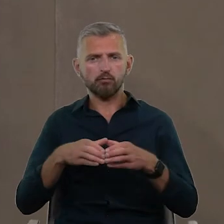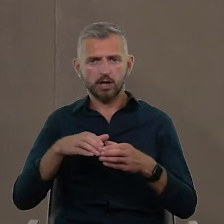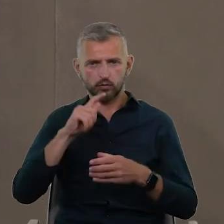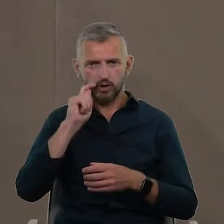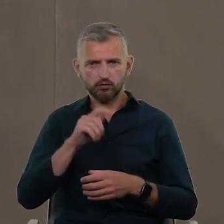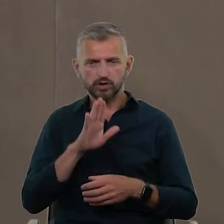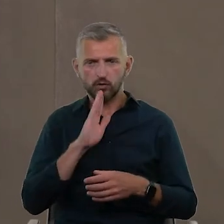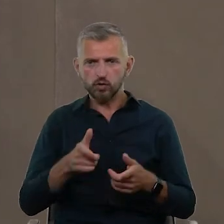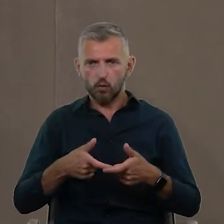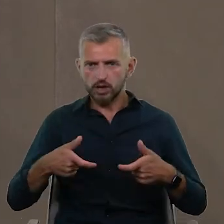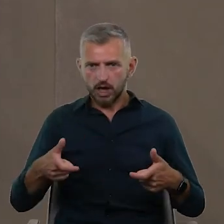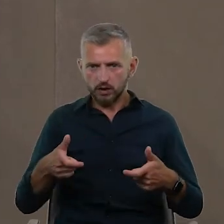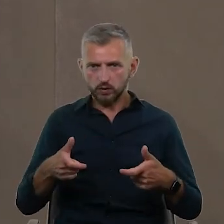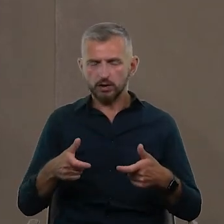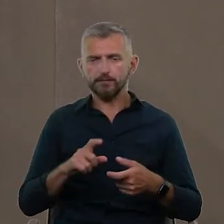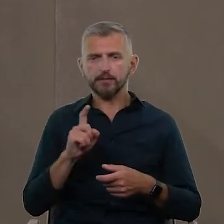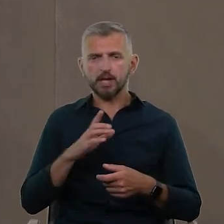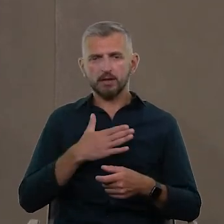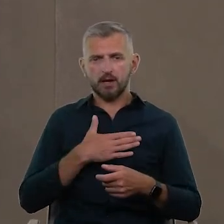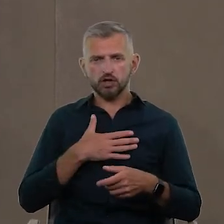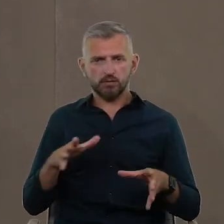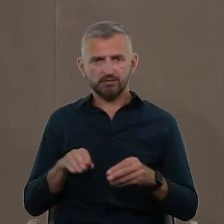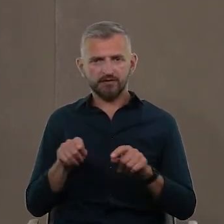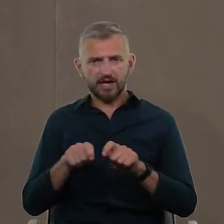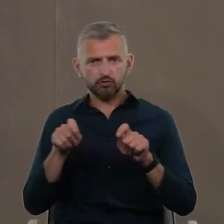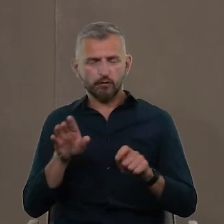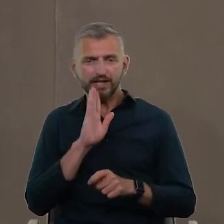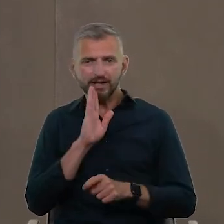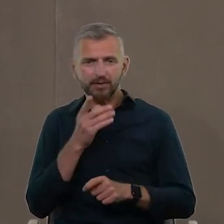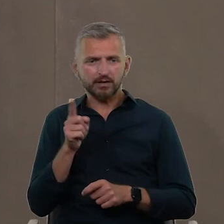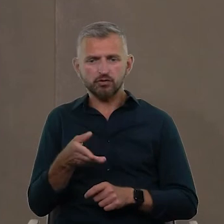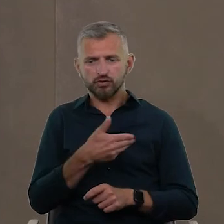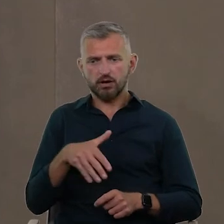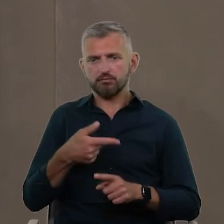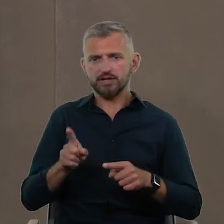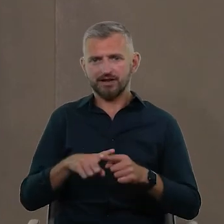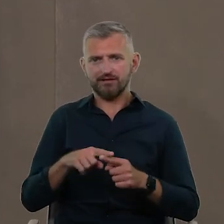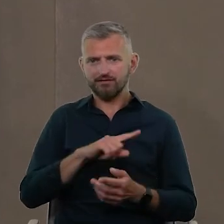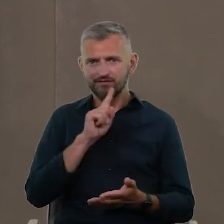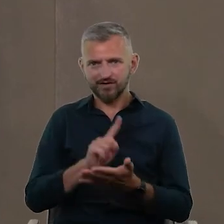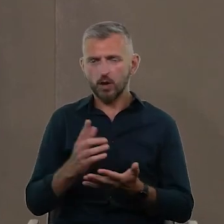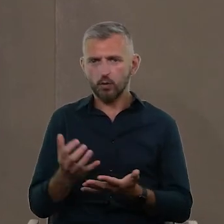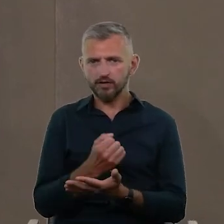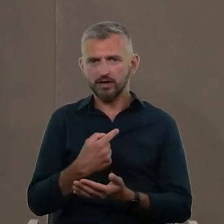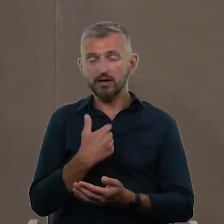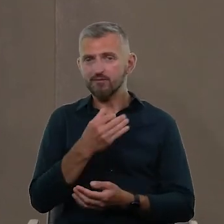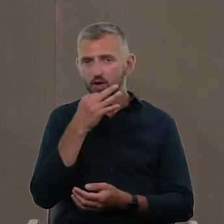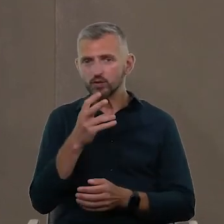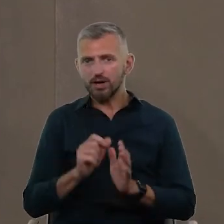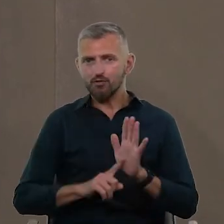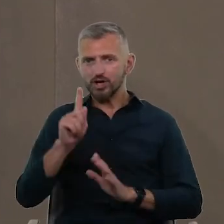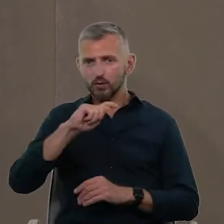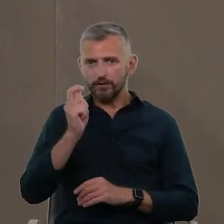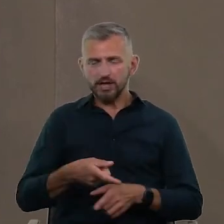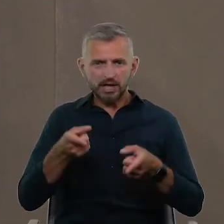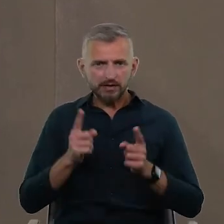жіночого конгресу, з нашими співзасновницями, те, що нам це вдалося, тому що, я вам скажу, на початку війни